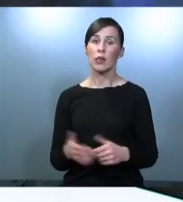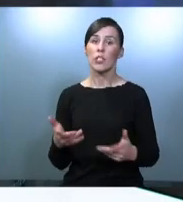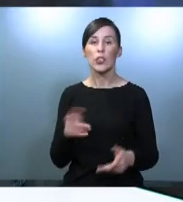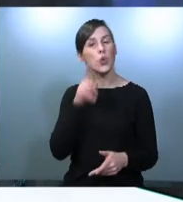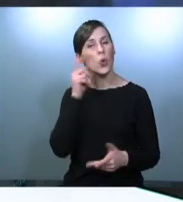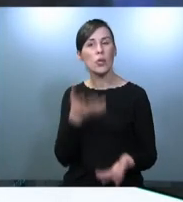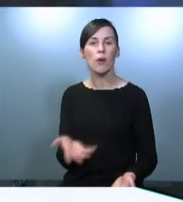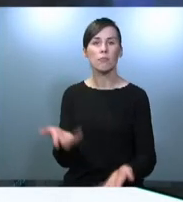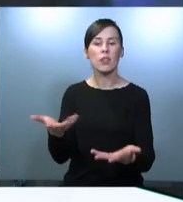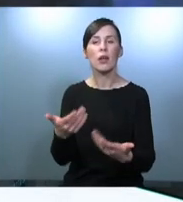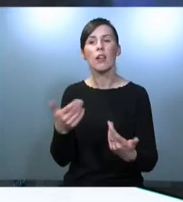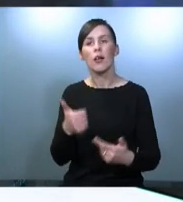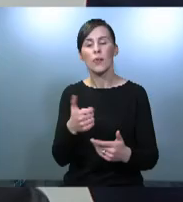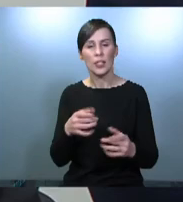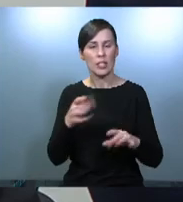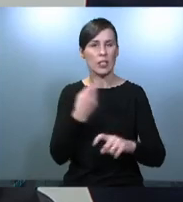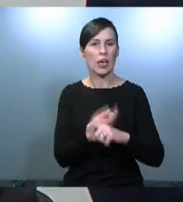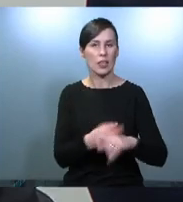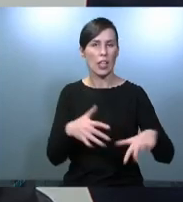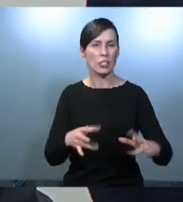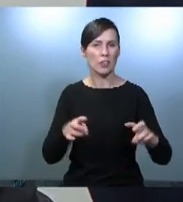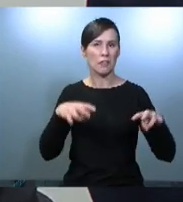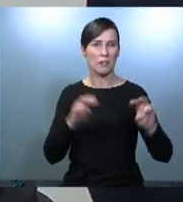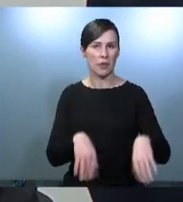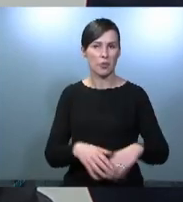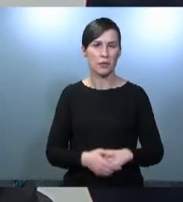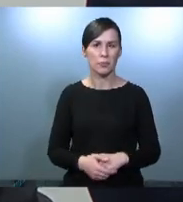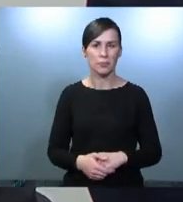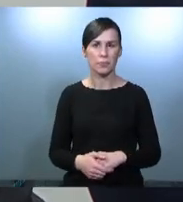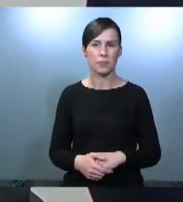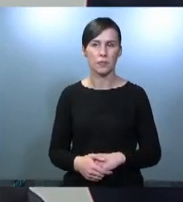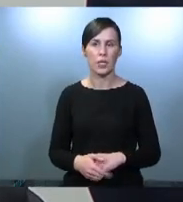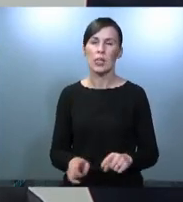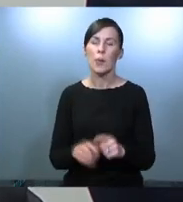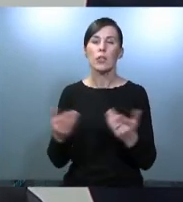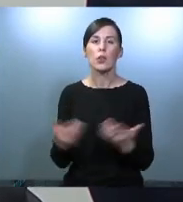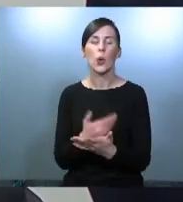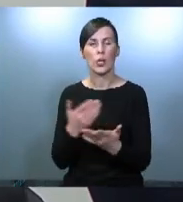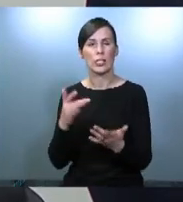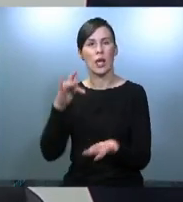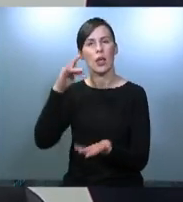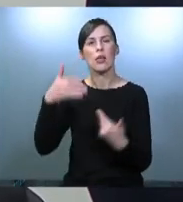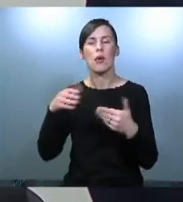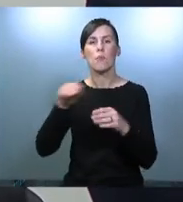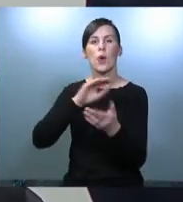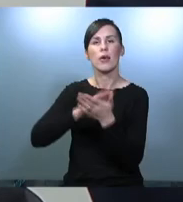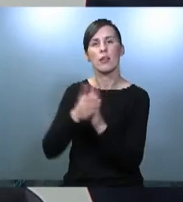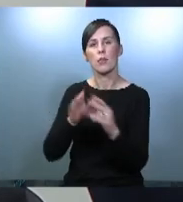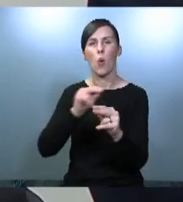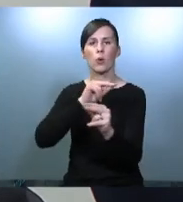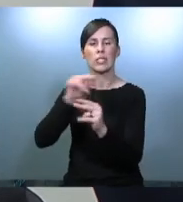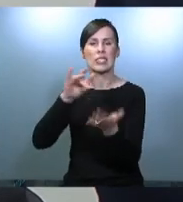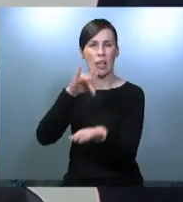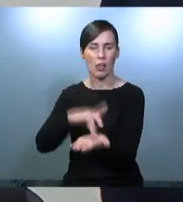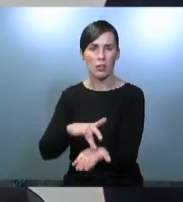Kėdainiuose. Mano jau minėtas inovacijų ir projektų rengimo centras. Vėlgi, galėtume rengti projektus ne tik